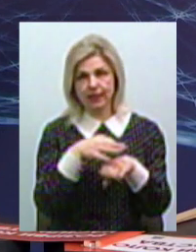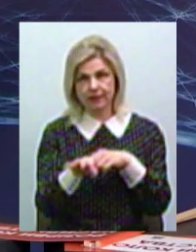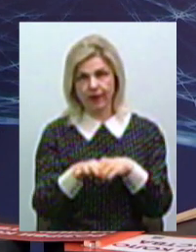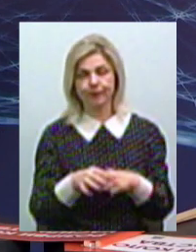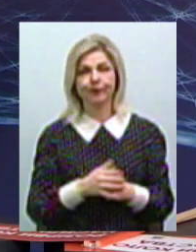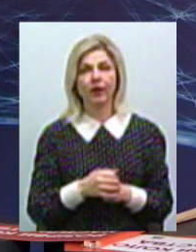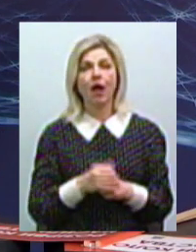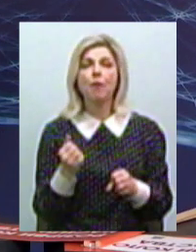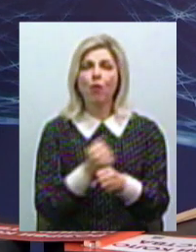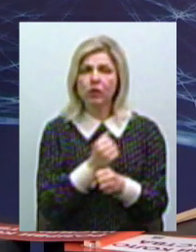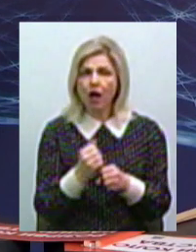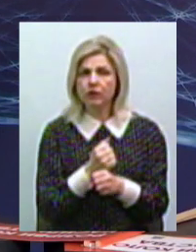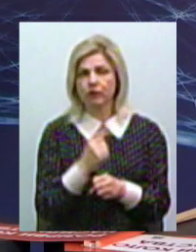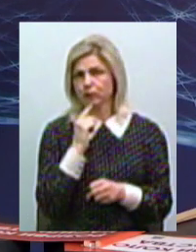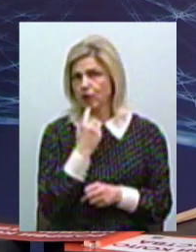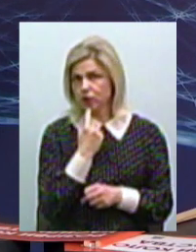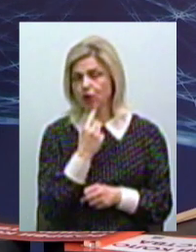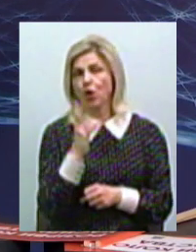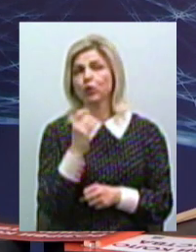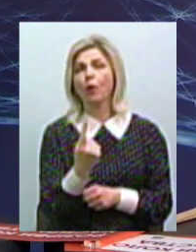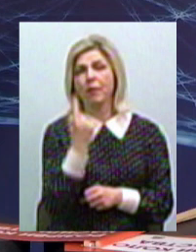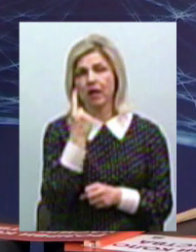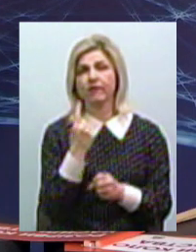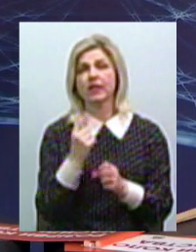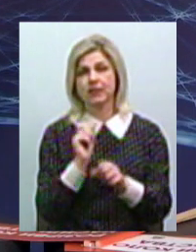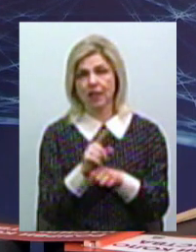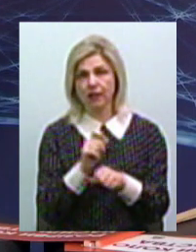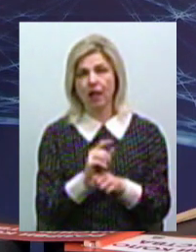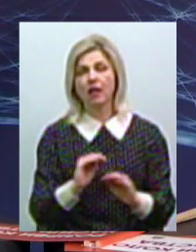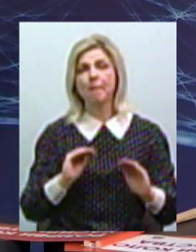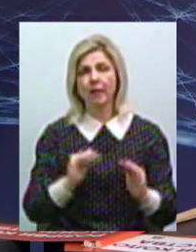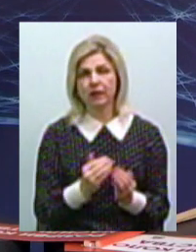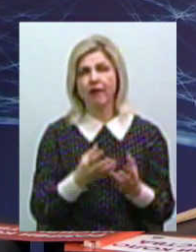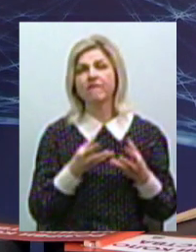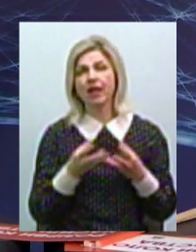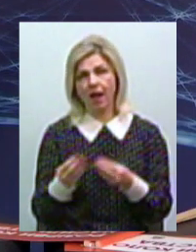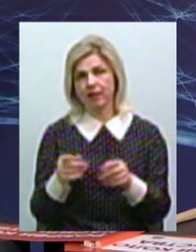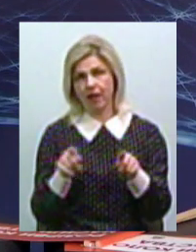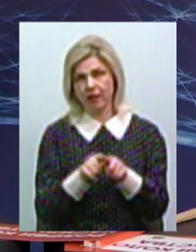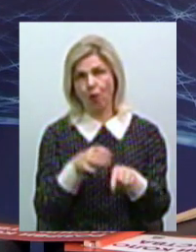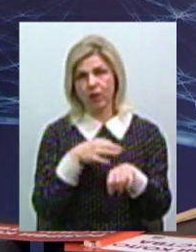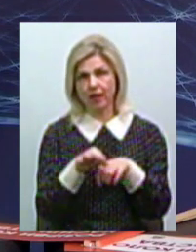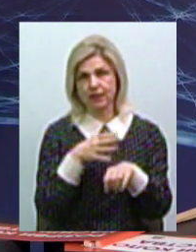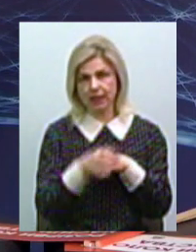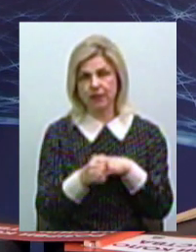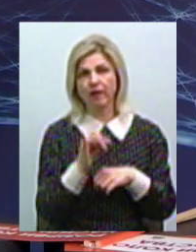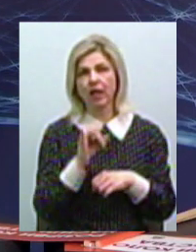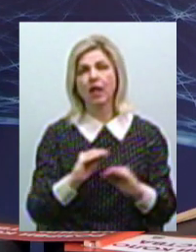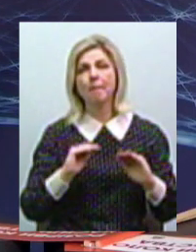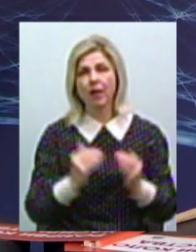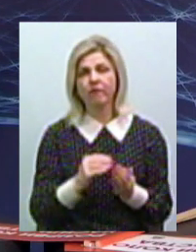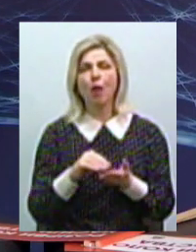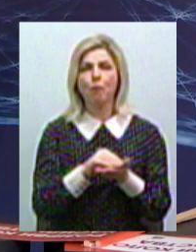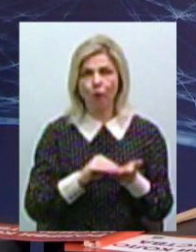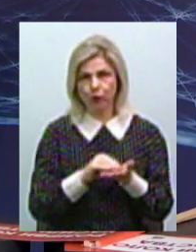насильство досить тяжко, але наше завдання, перш за все, це мінімізувати вплив такого насильства і зменшити кількість фактів, в тому числі повторних